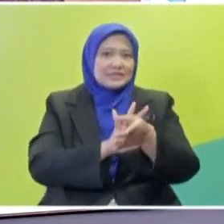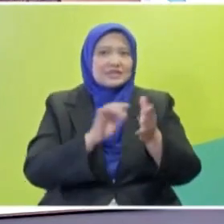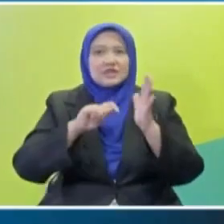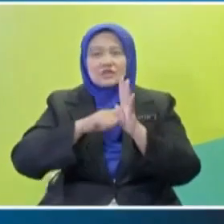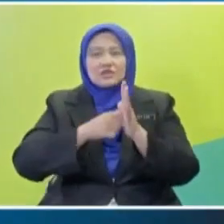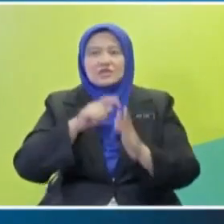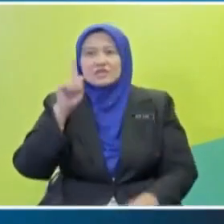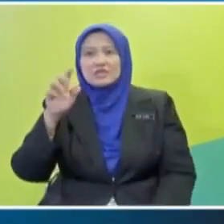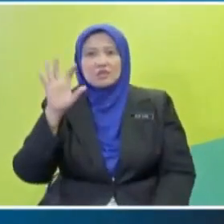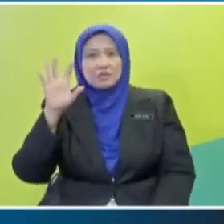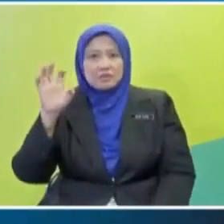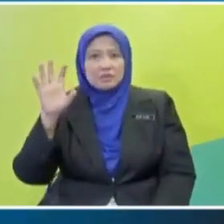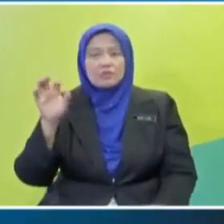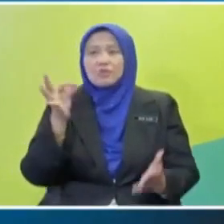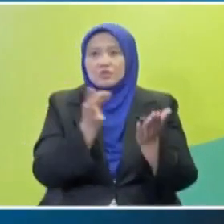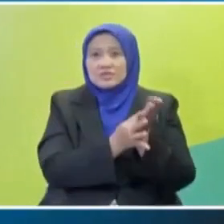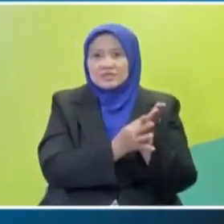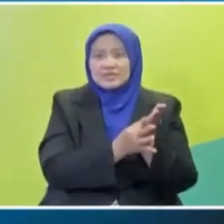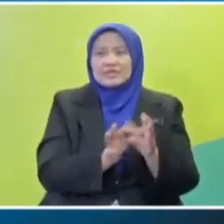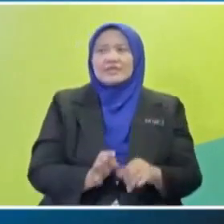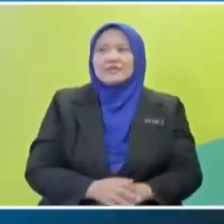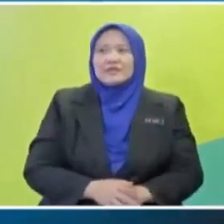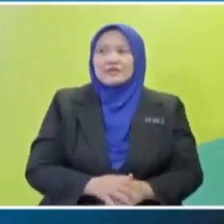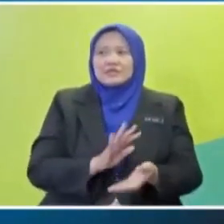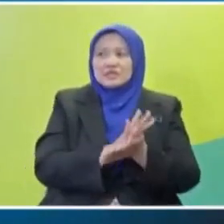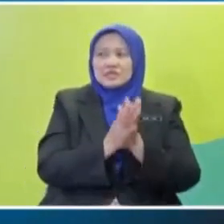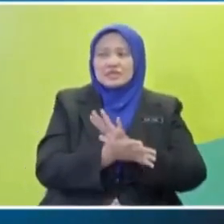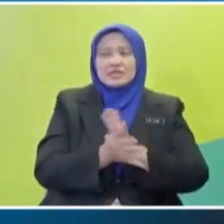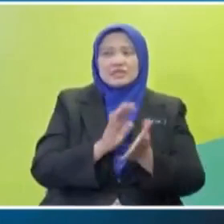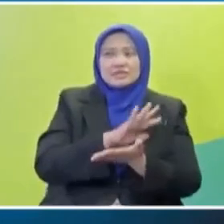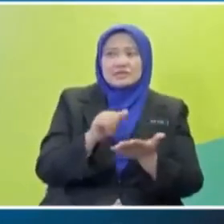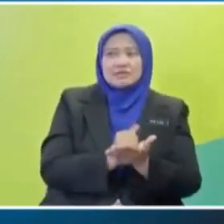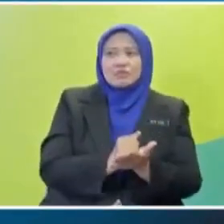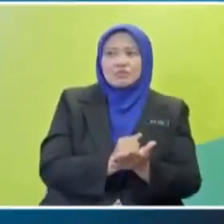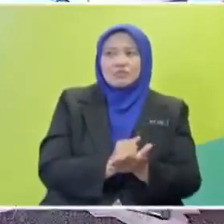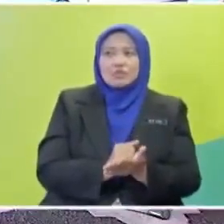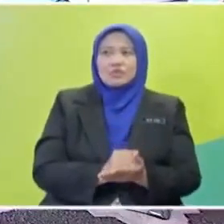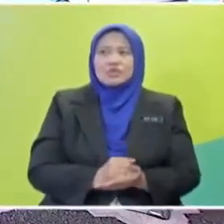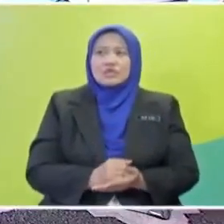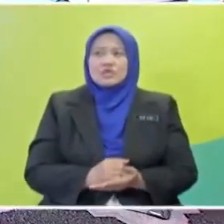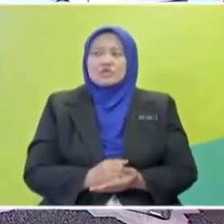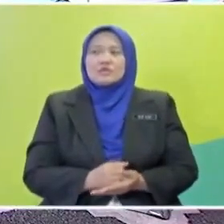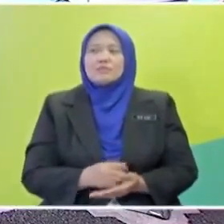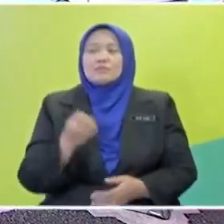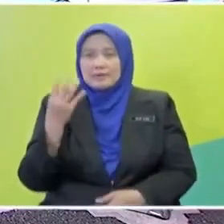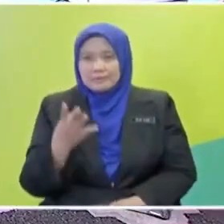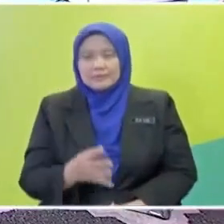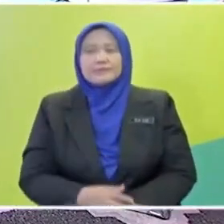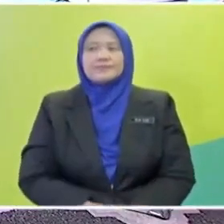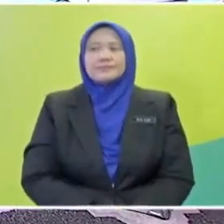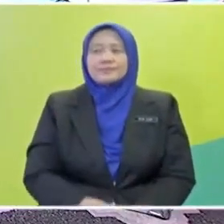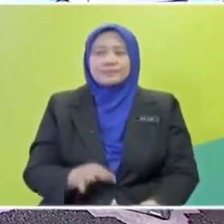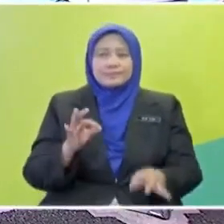sen. Okey, kita guna 1 unit sahaja. Okey, 1 unit 50 sen. Jadi kita kira berapa jumlah dia. Okey, macam tadi kita sebut contoh filamennya